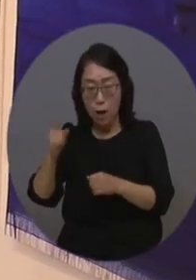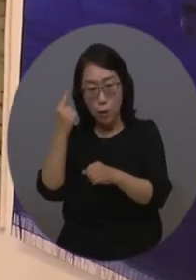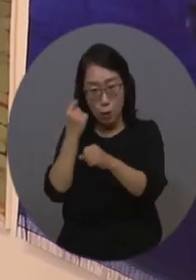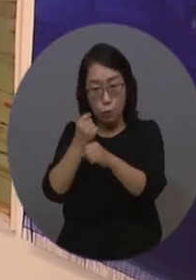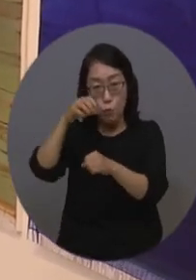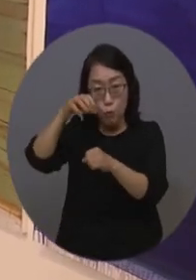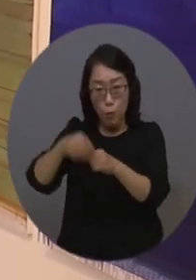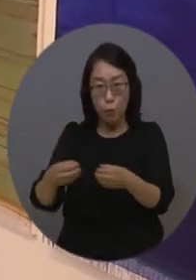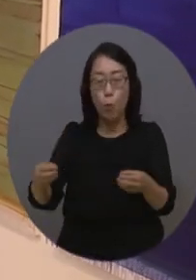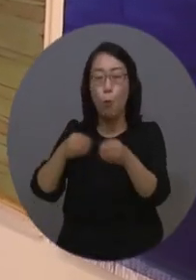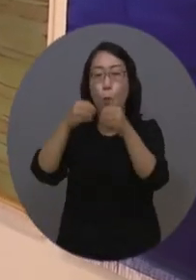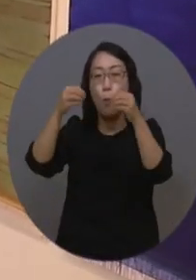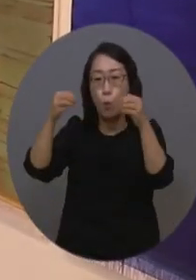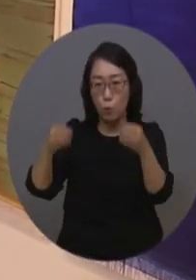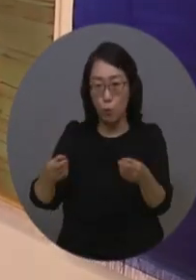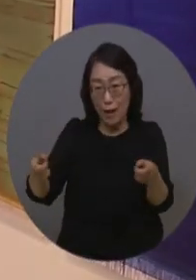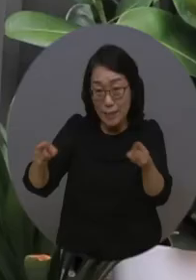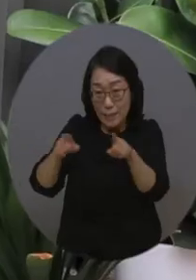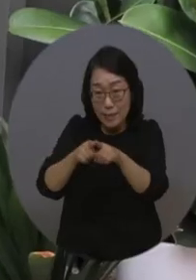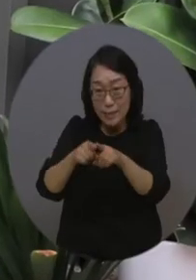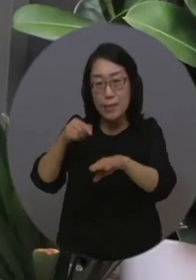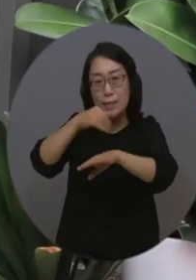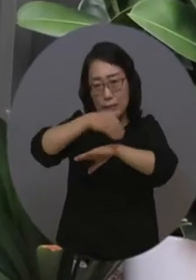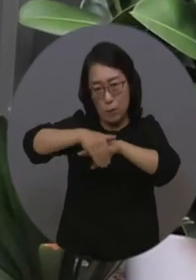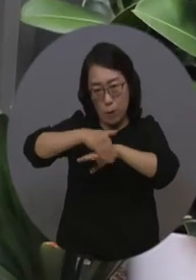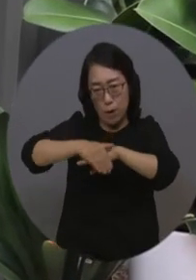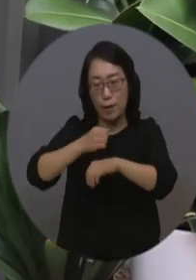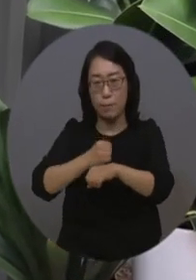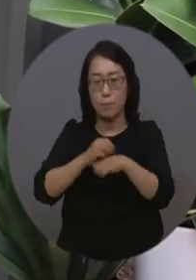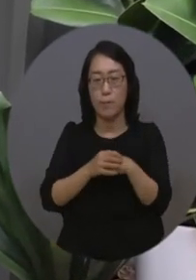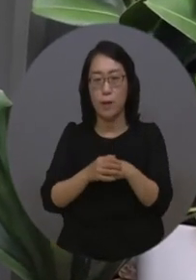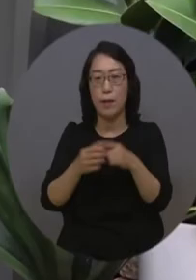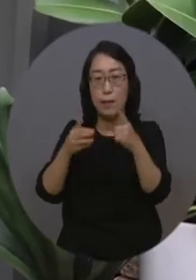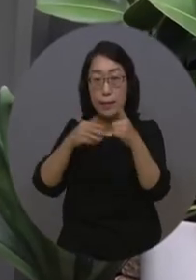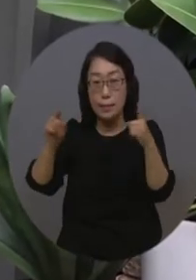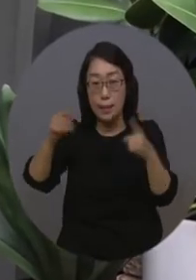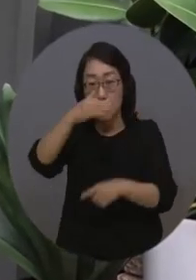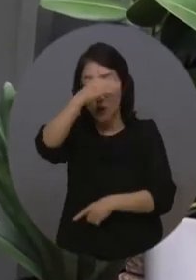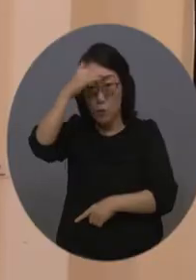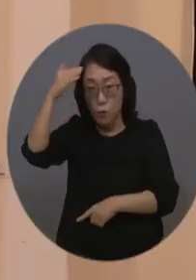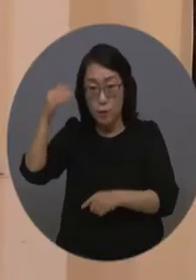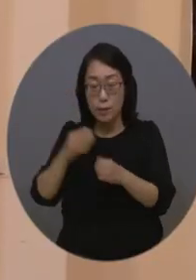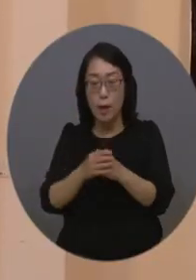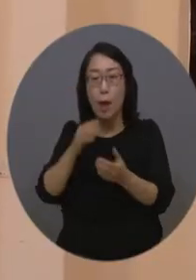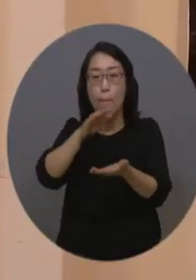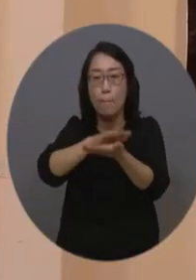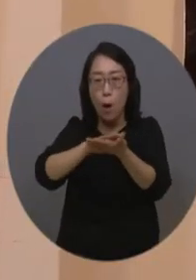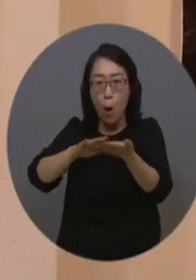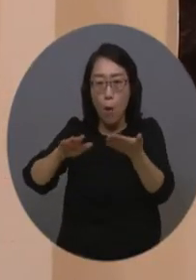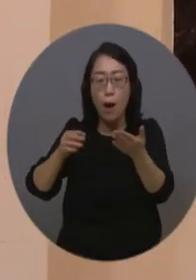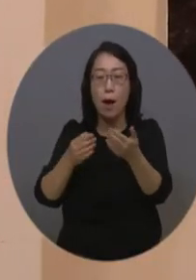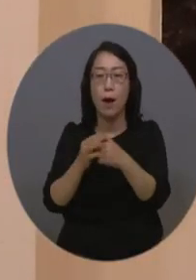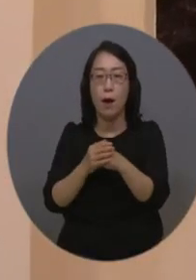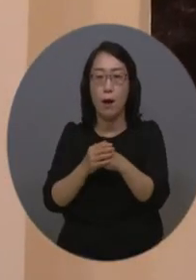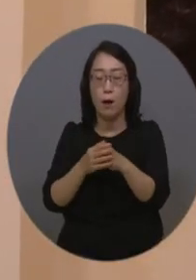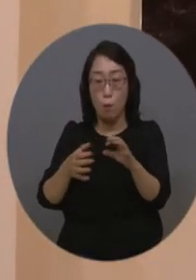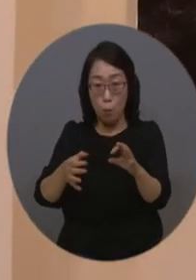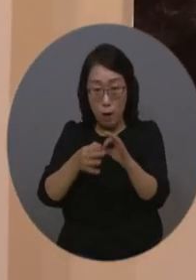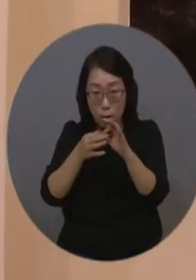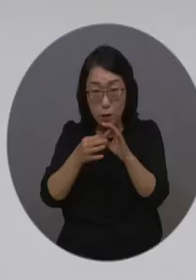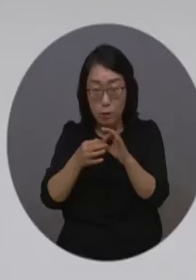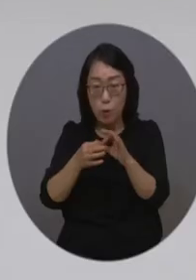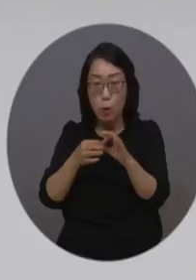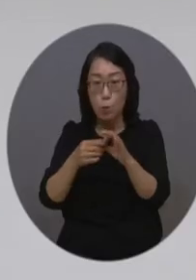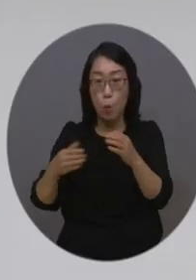기획한 국제교류전입니다. 1차 전시는 동아시아 평화의 조각 순천만 동아시아를